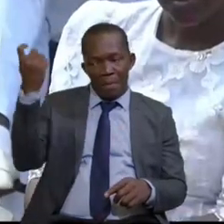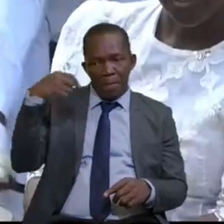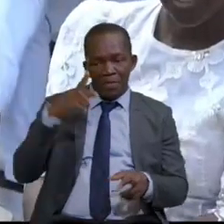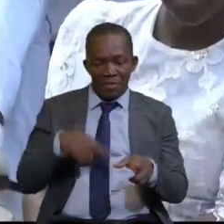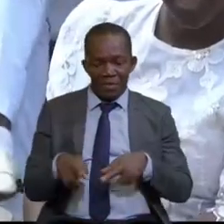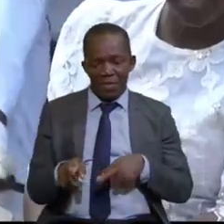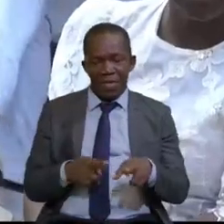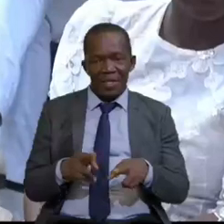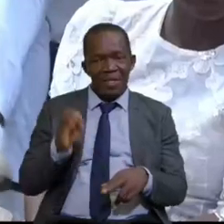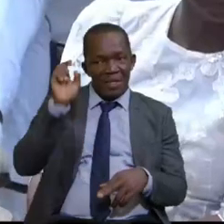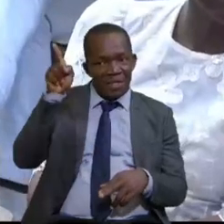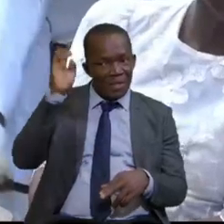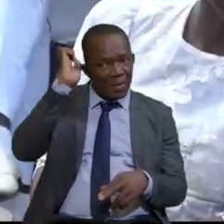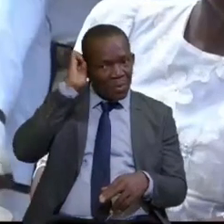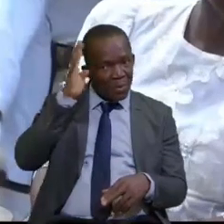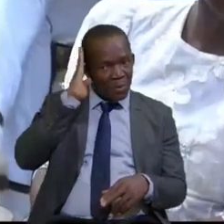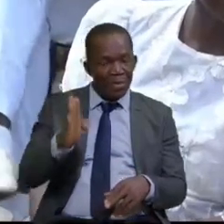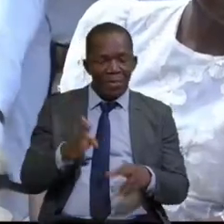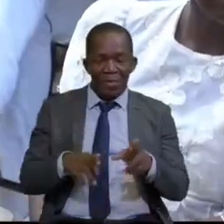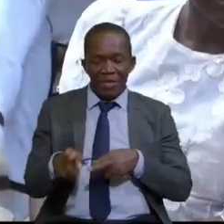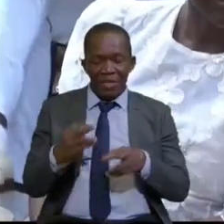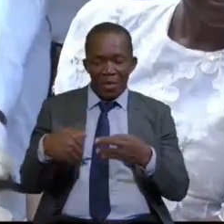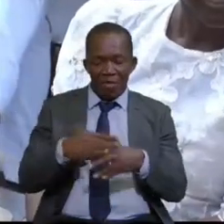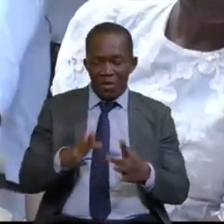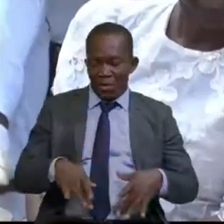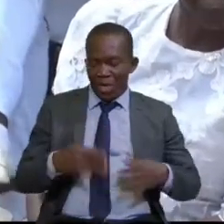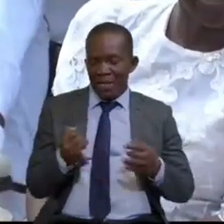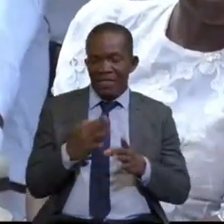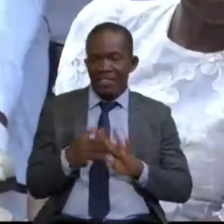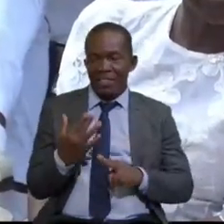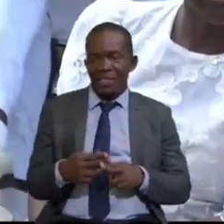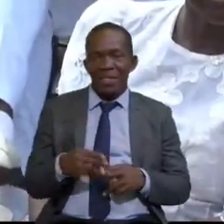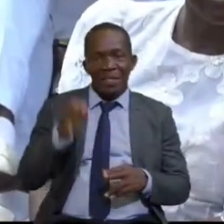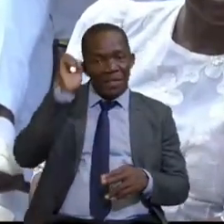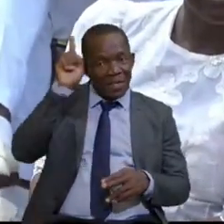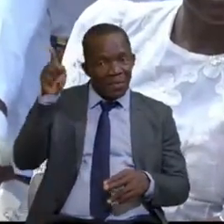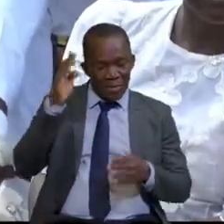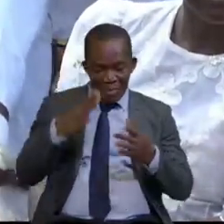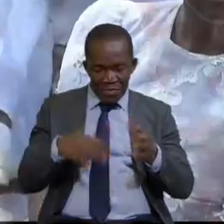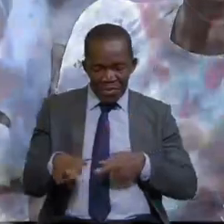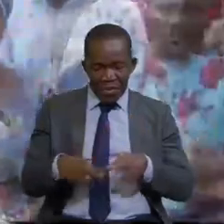vie. Il règnera dans ton cerveau. Comment?